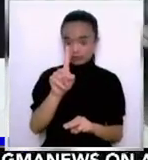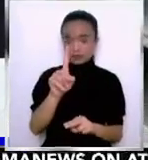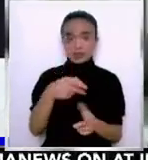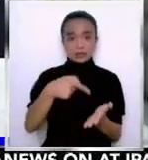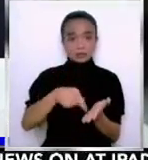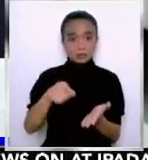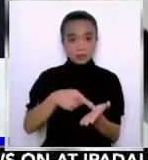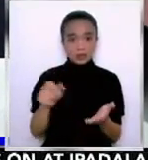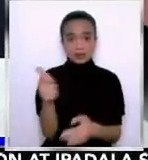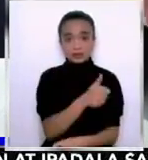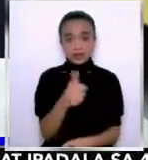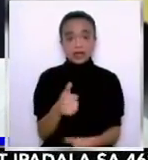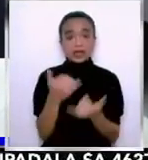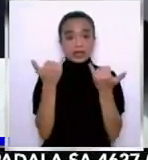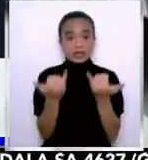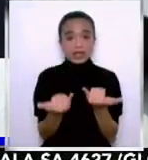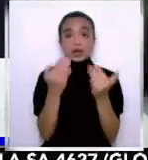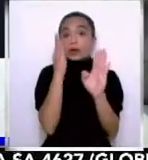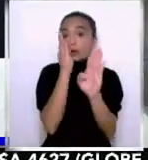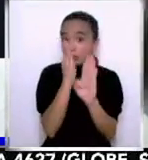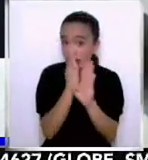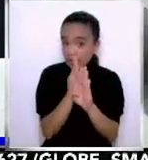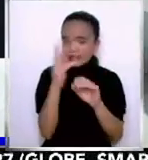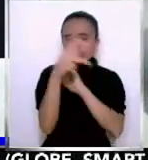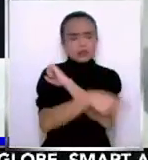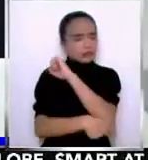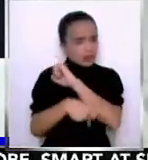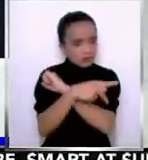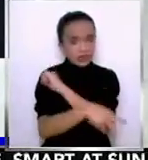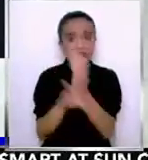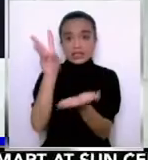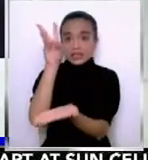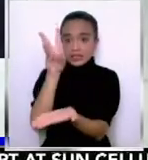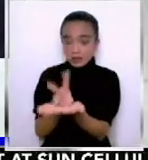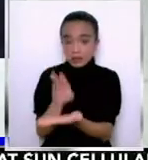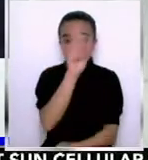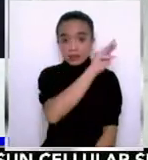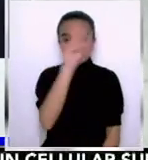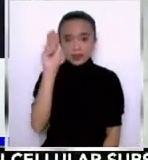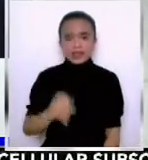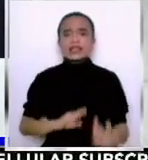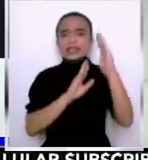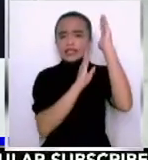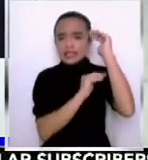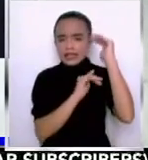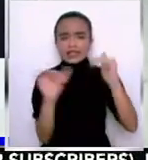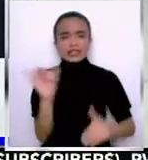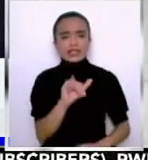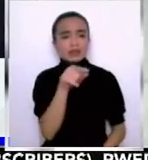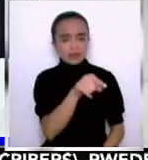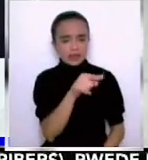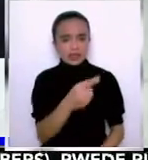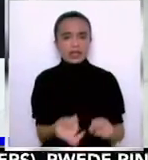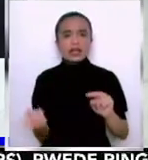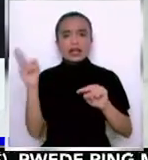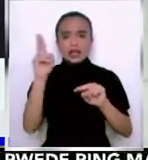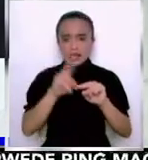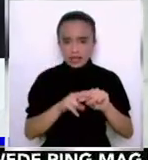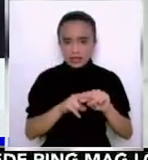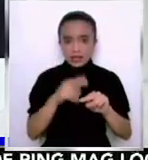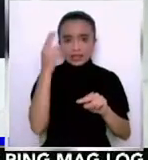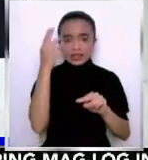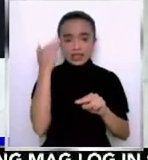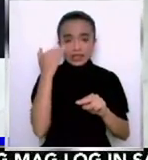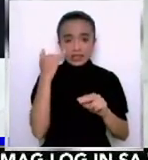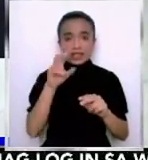bus ngayon, mga provincial at mga city bus sa Metro Manila, sana sila rin. 2018 para sila huling pinayagan na magtaas